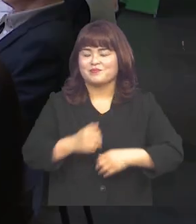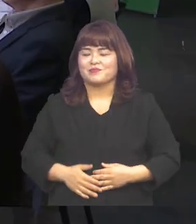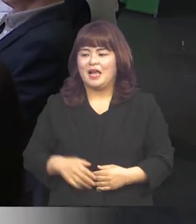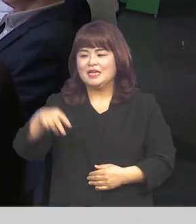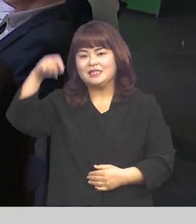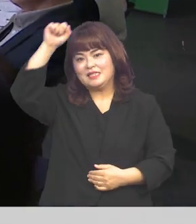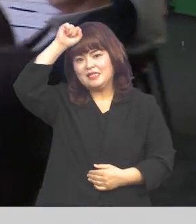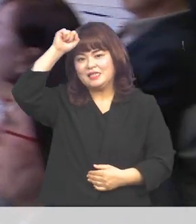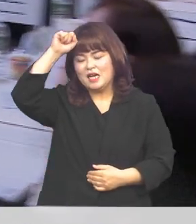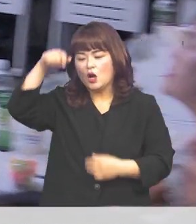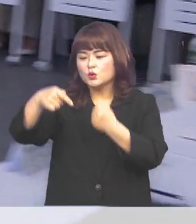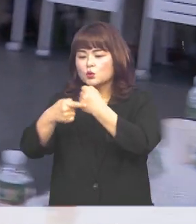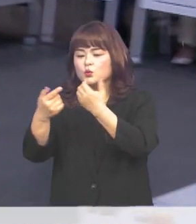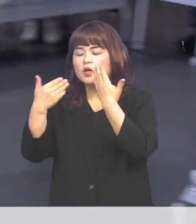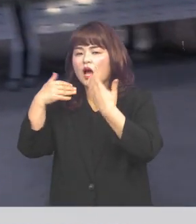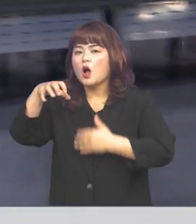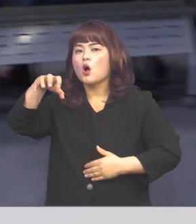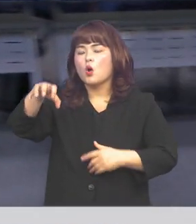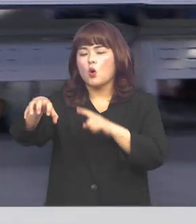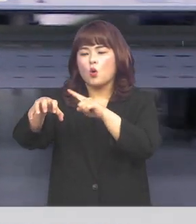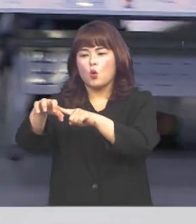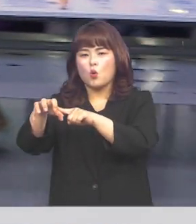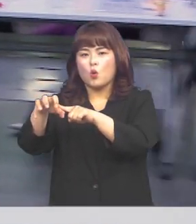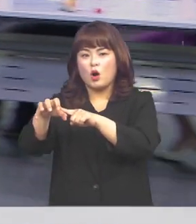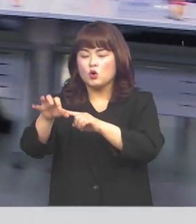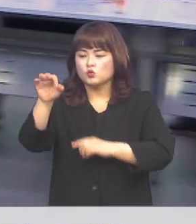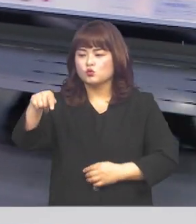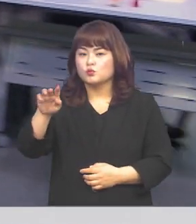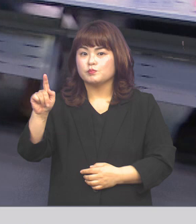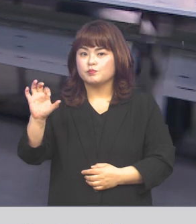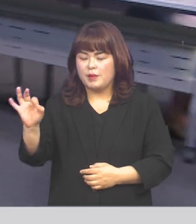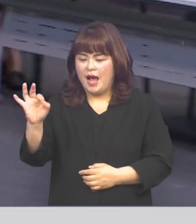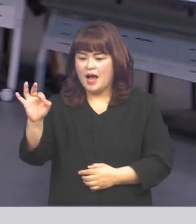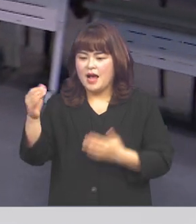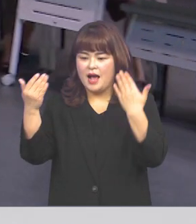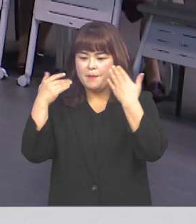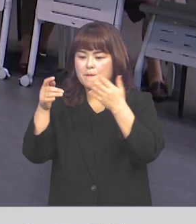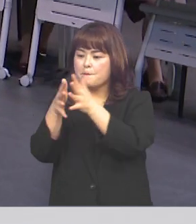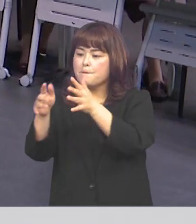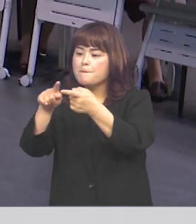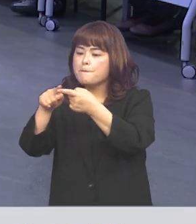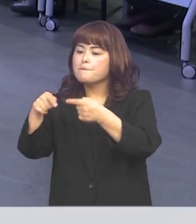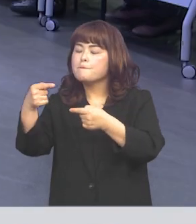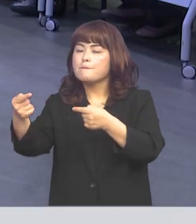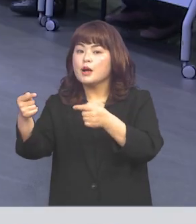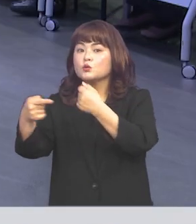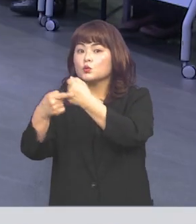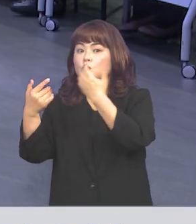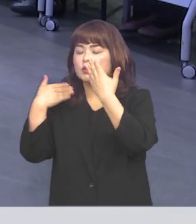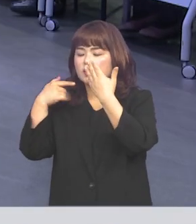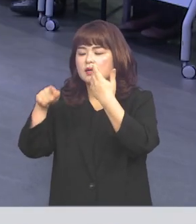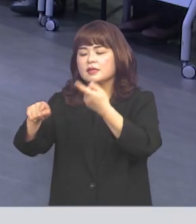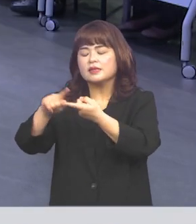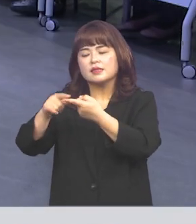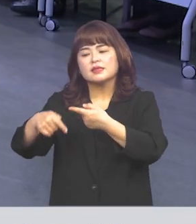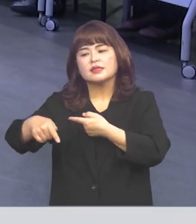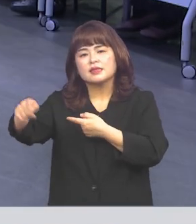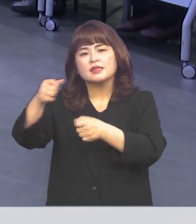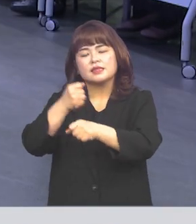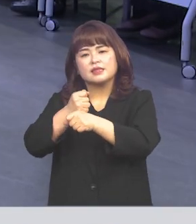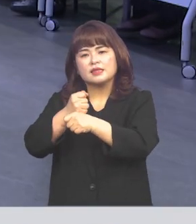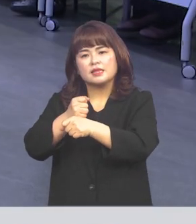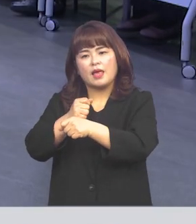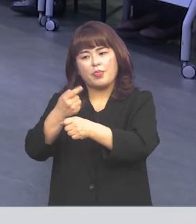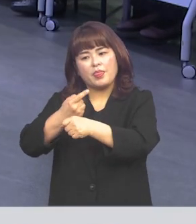한편 신갈초등학교에서 요청한 기흥 우방 아이유셀 아파트 주변 통학로 정비에 대해 이 시장은 시가 통학로